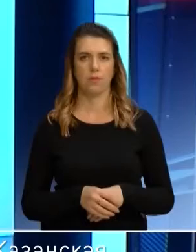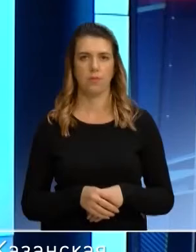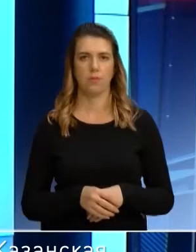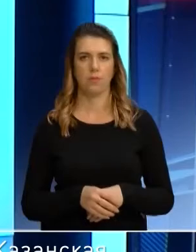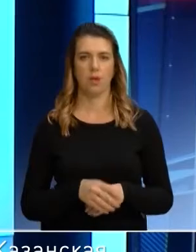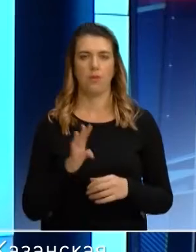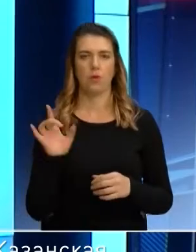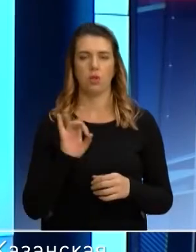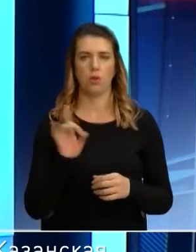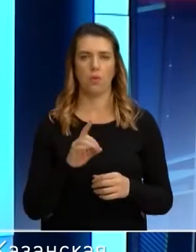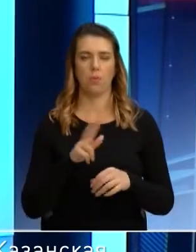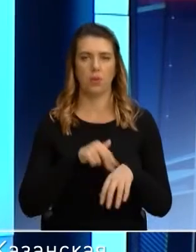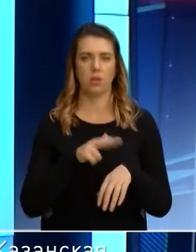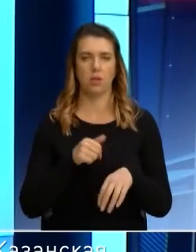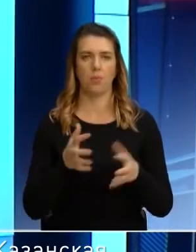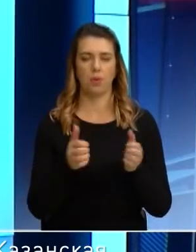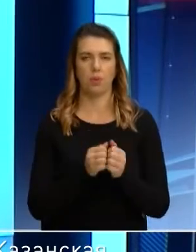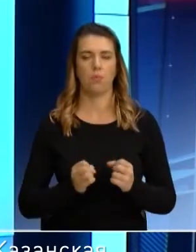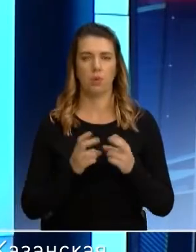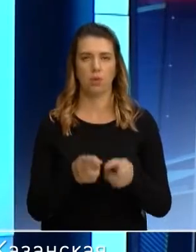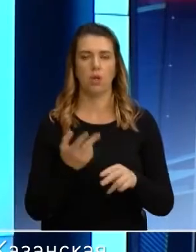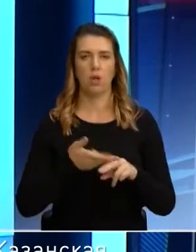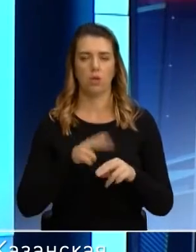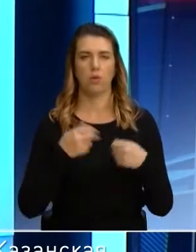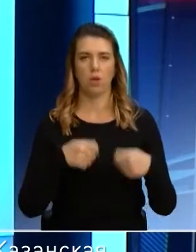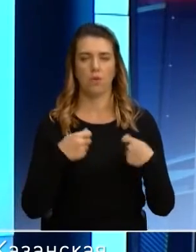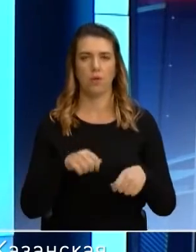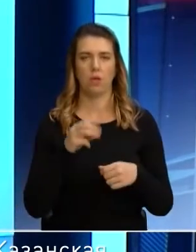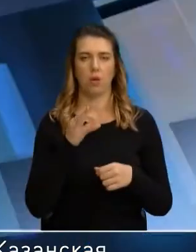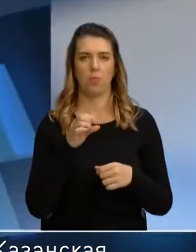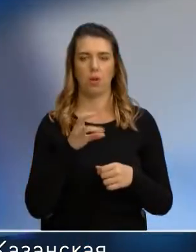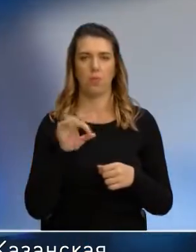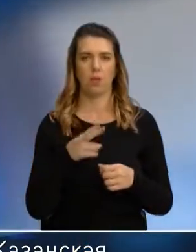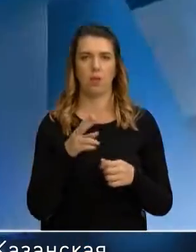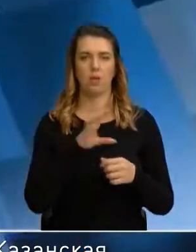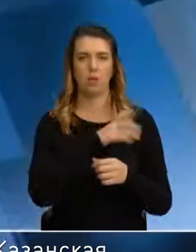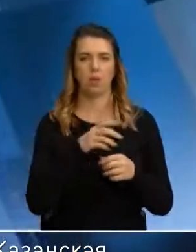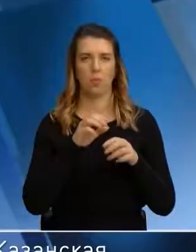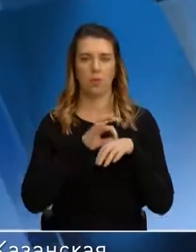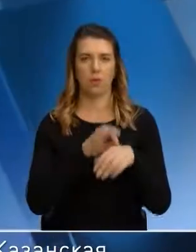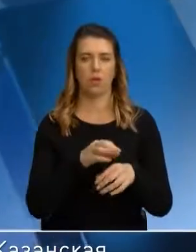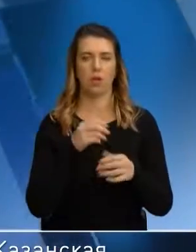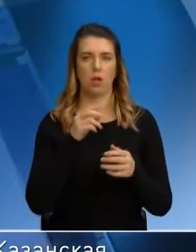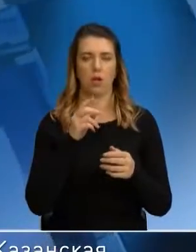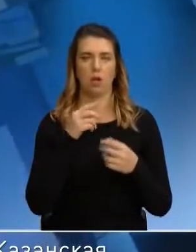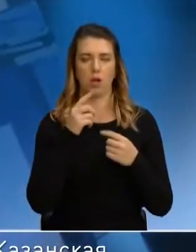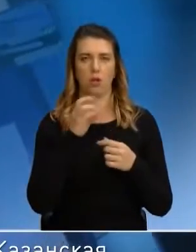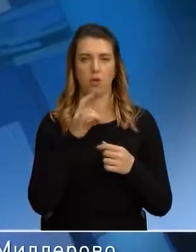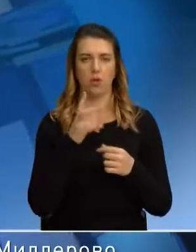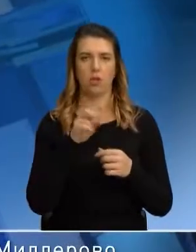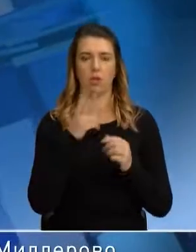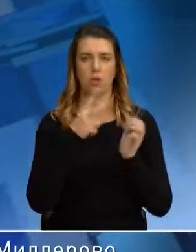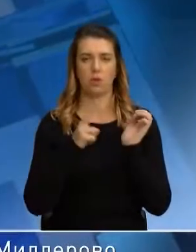в ростове-на-дону полицейские поймали преступника который торговал тропиками дам силовики провели контрольную закупку в ходе которой